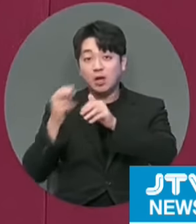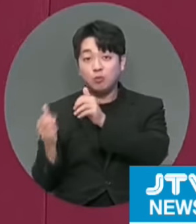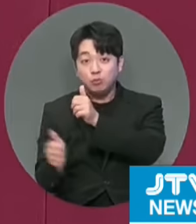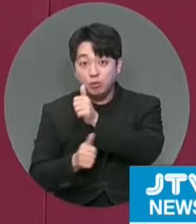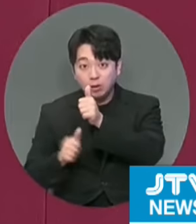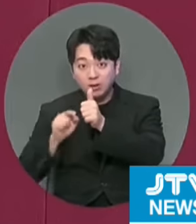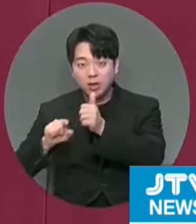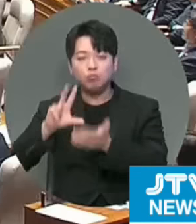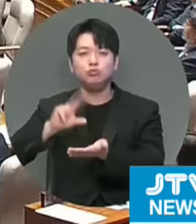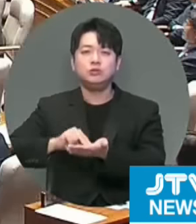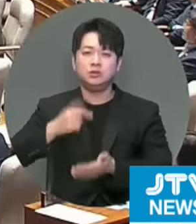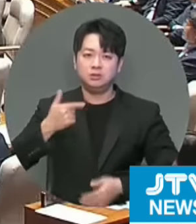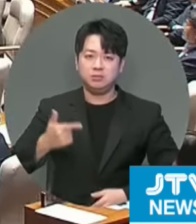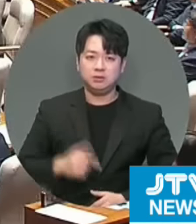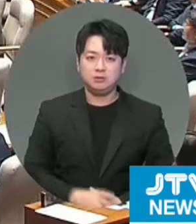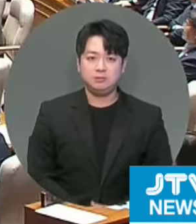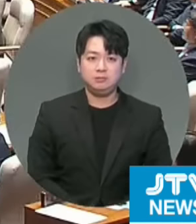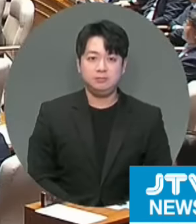문제가 있습니다.